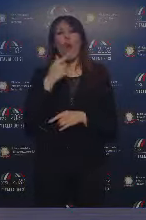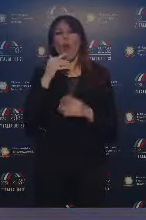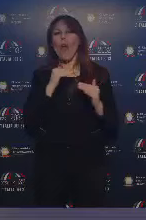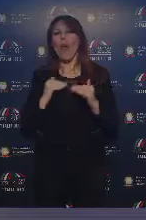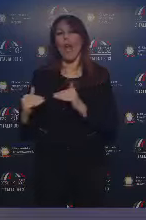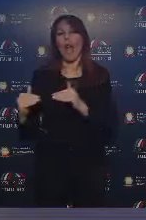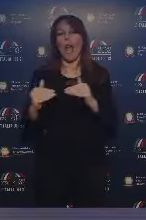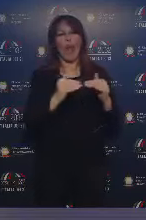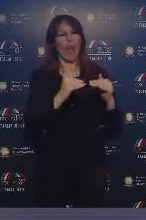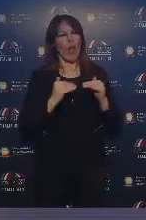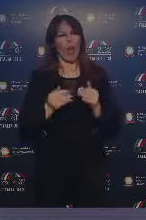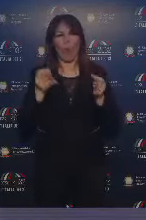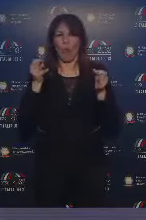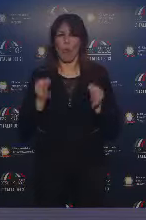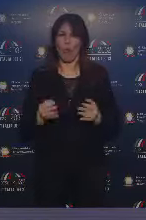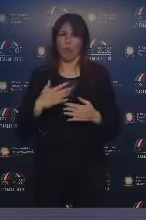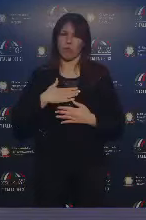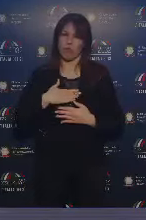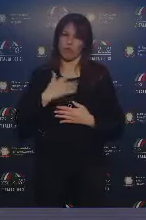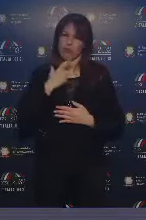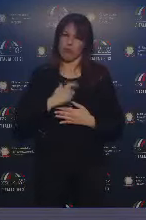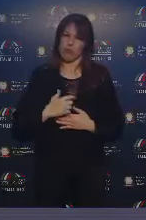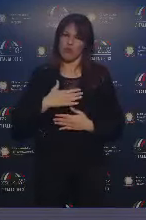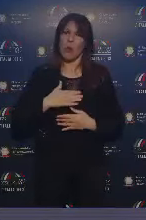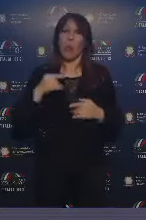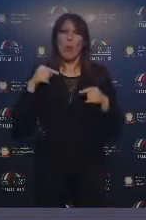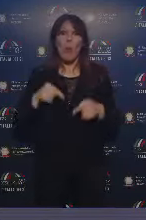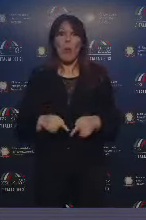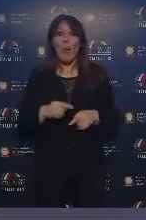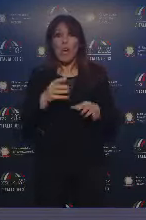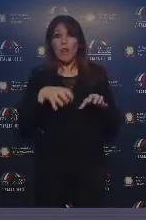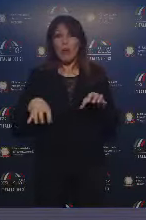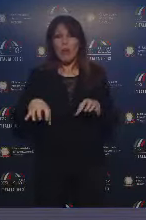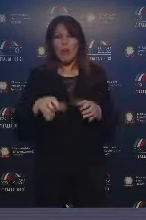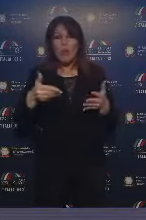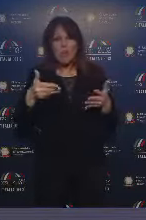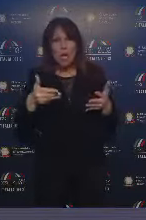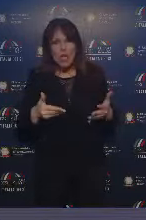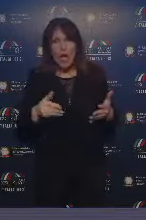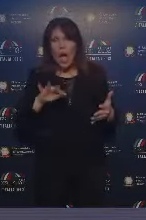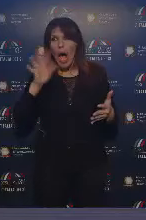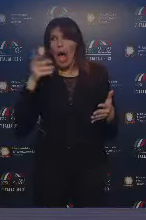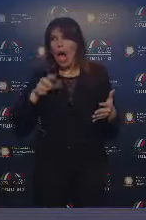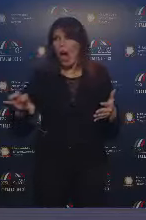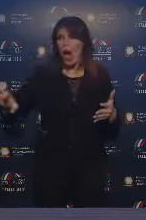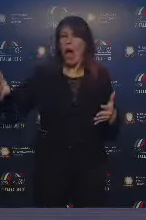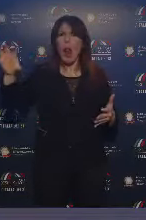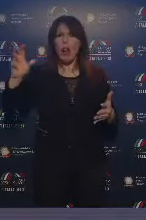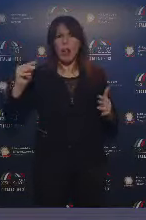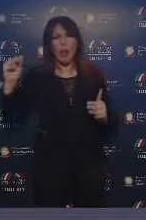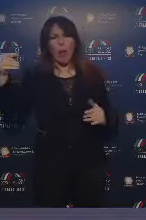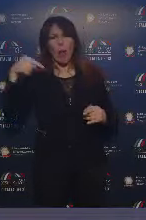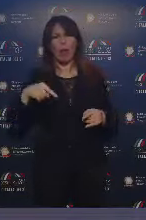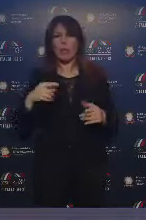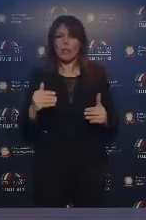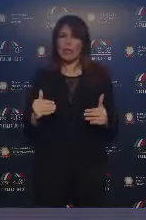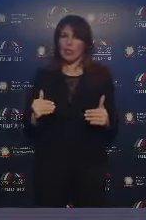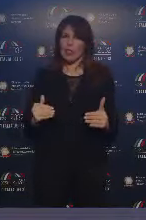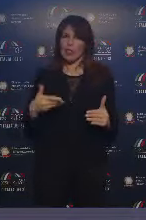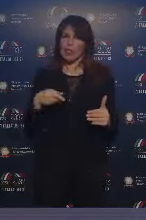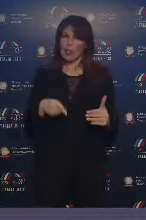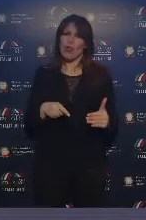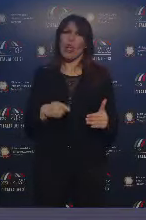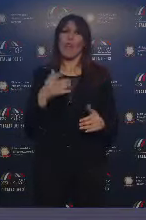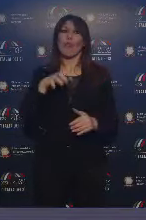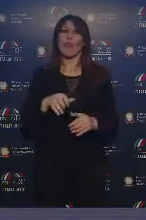distribuzione è chiaro che qua c'è un ritardo infrastrutturale più pesante rispetto ad altre zone del paese e l'infrastruttura